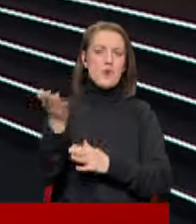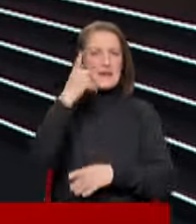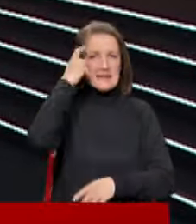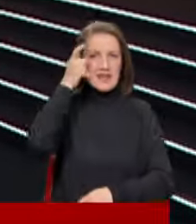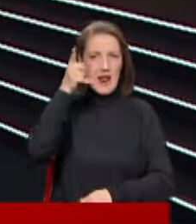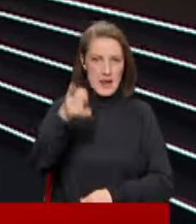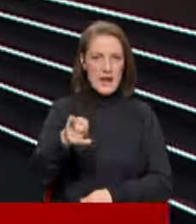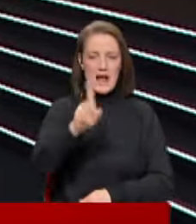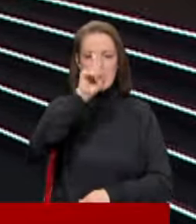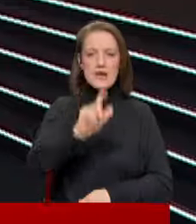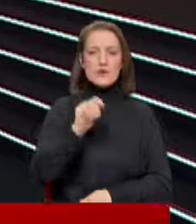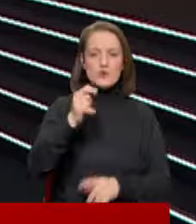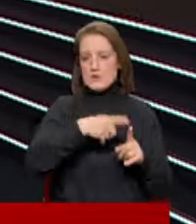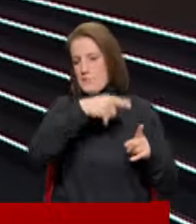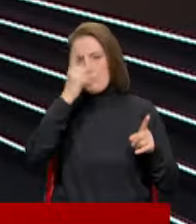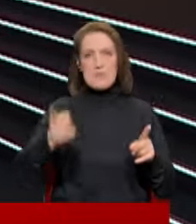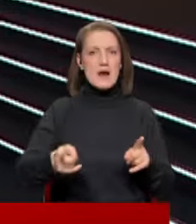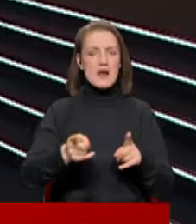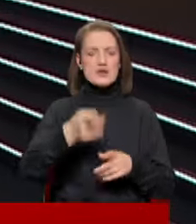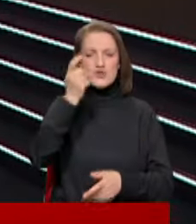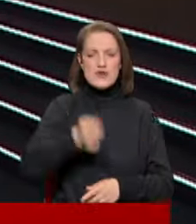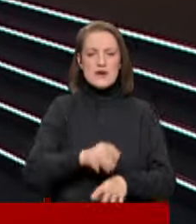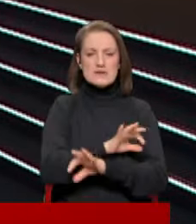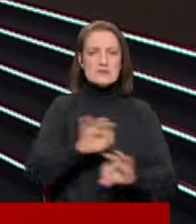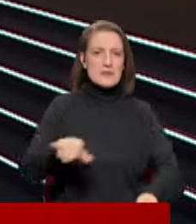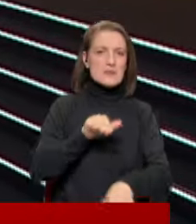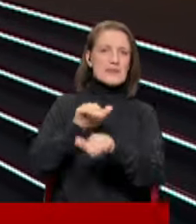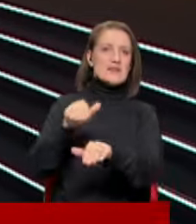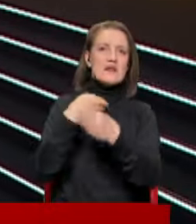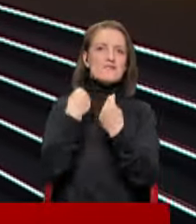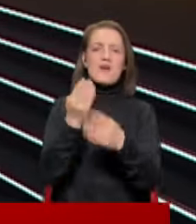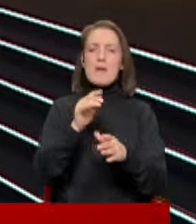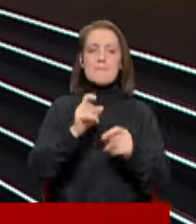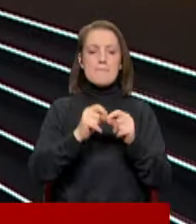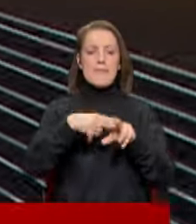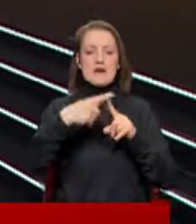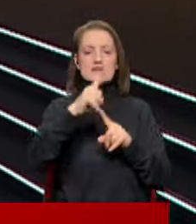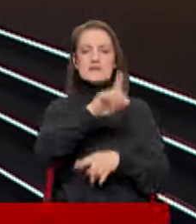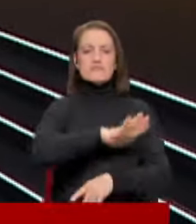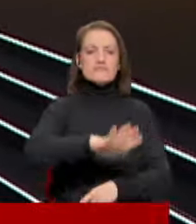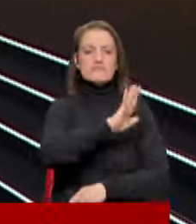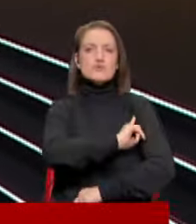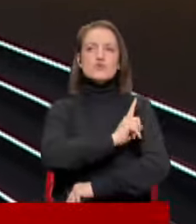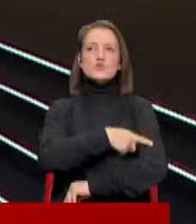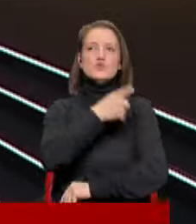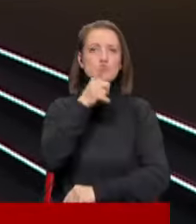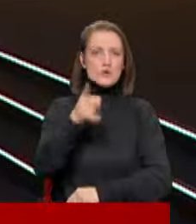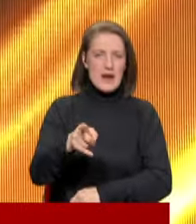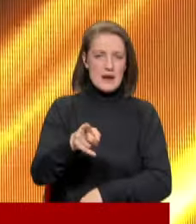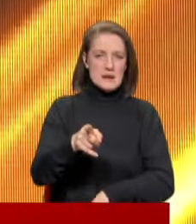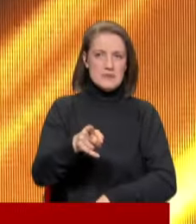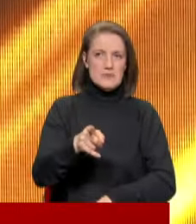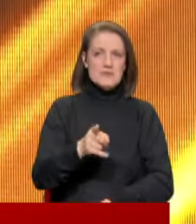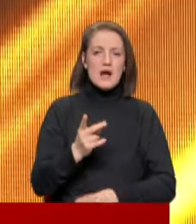İsrail'e ilk günden beri koşulsuz destek veren batılı Güçler ise tazıya tut